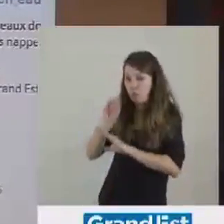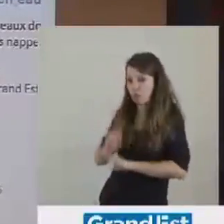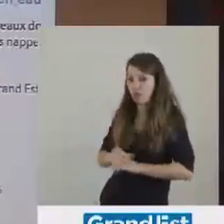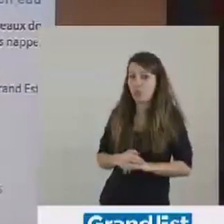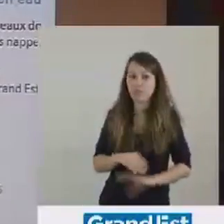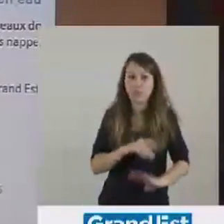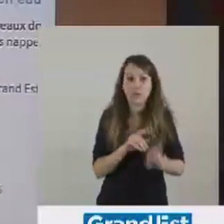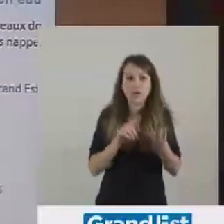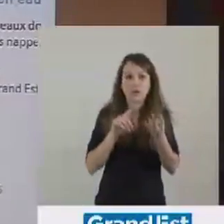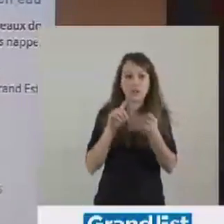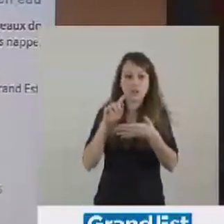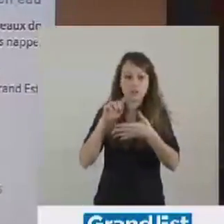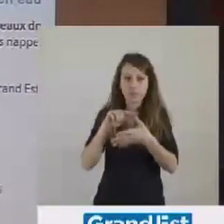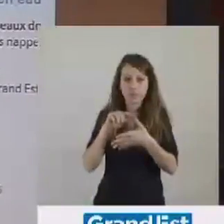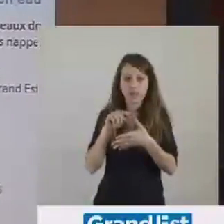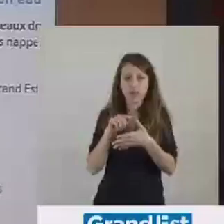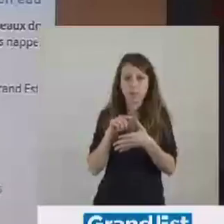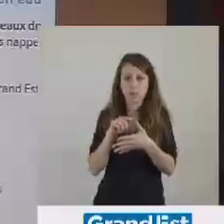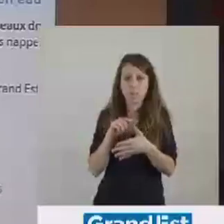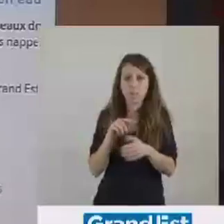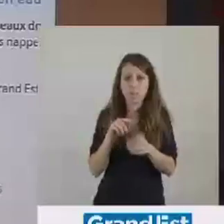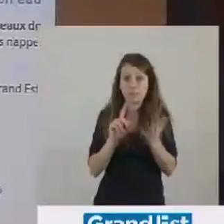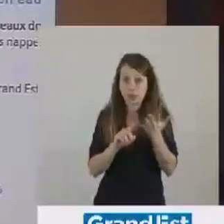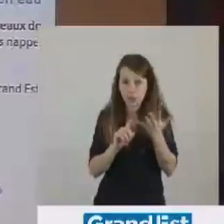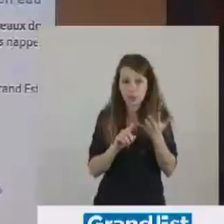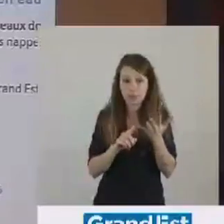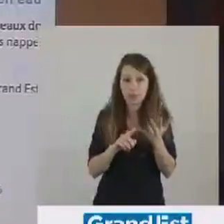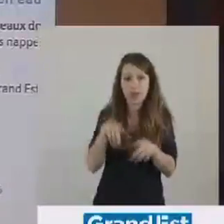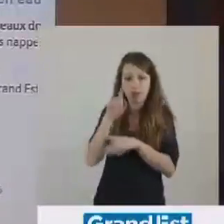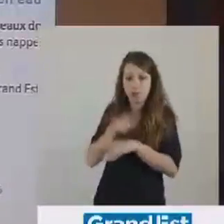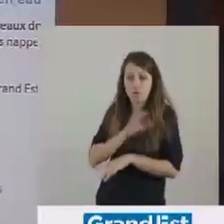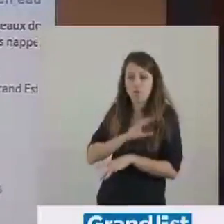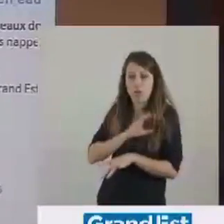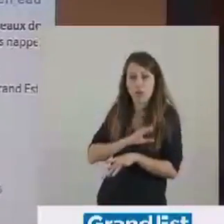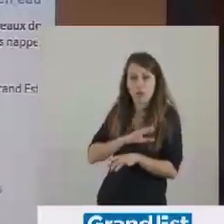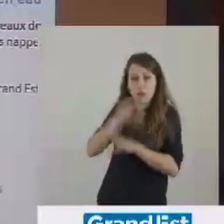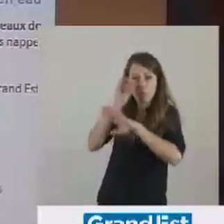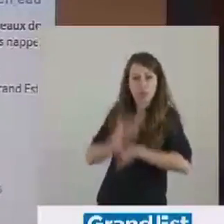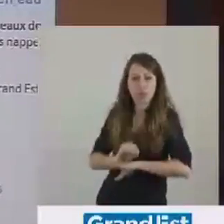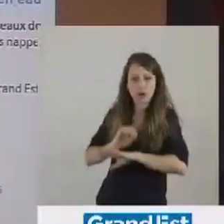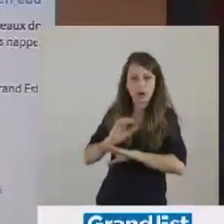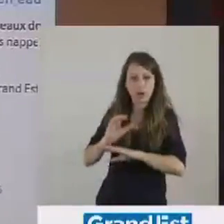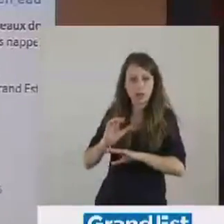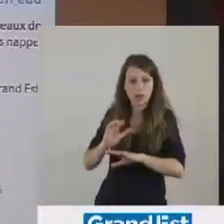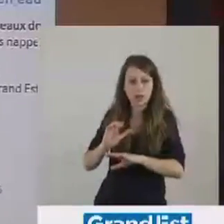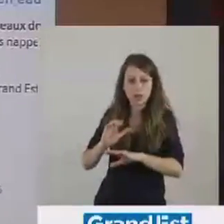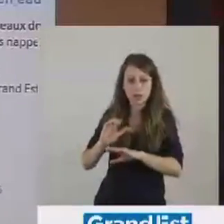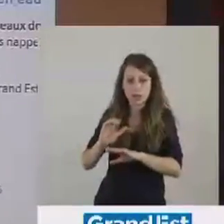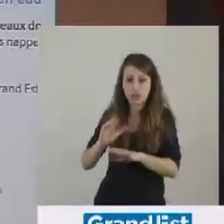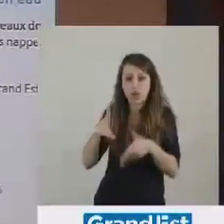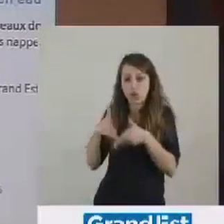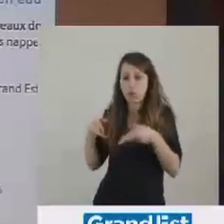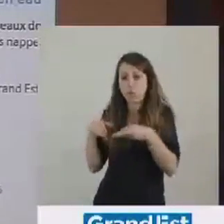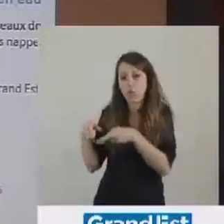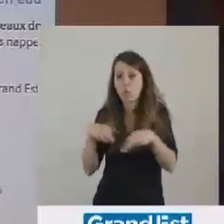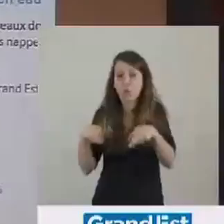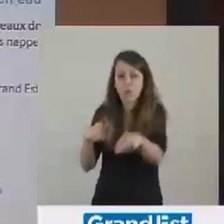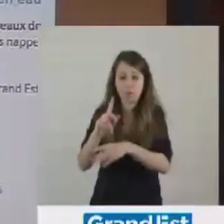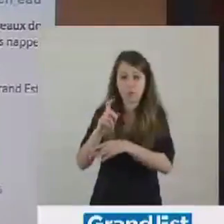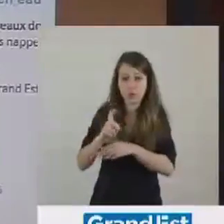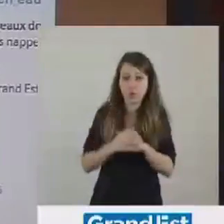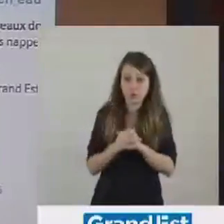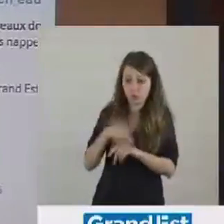d'eau. Alors, c'est un dispositif de soutien au projet, parce que là où les départements se retirent, nous devons rester vigilants, et surtout sur ces